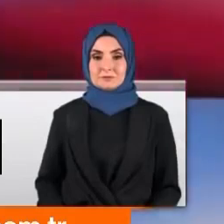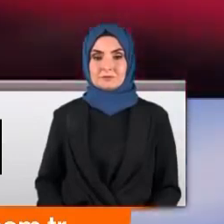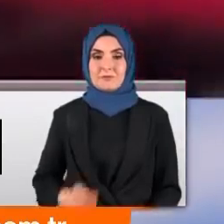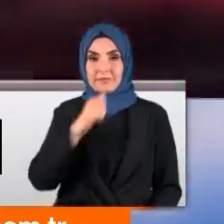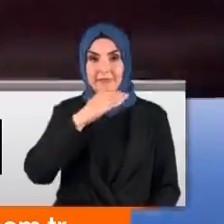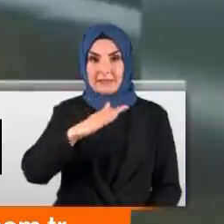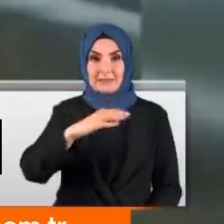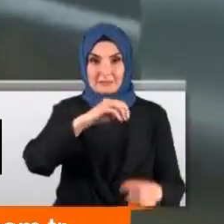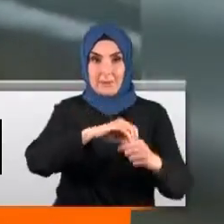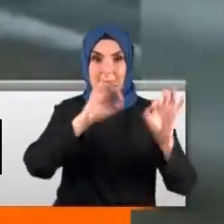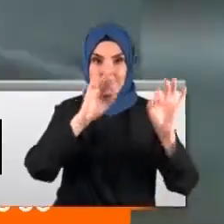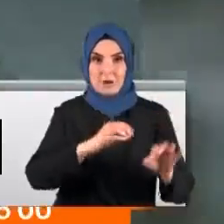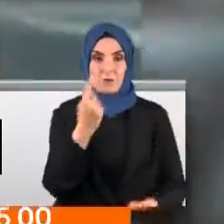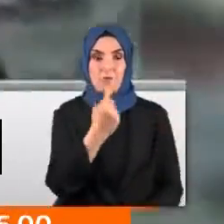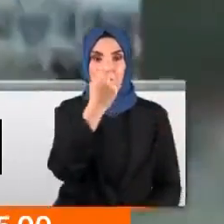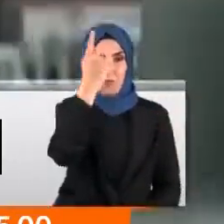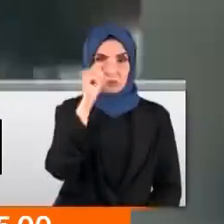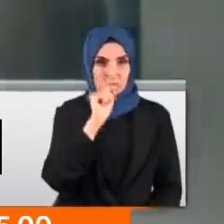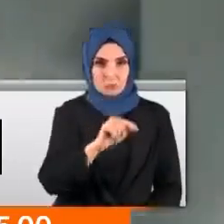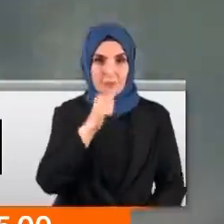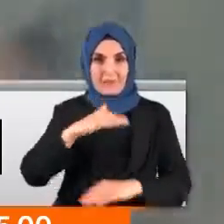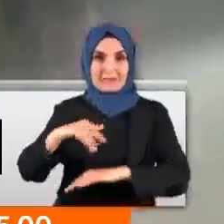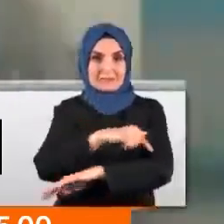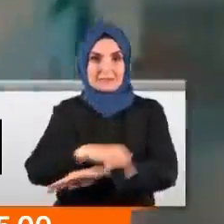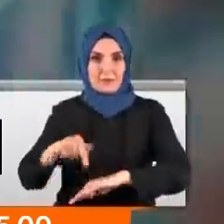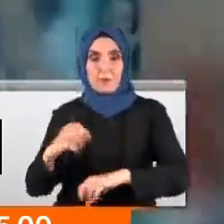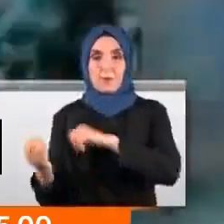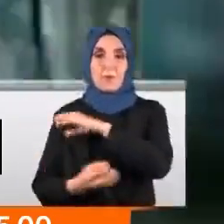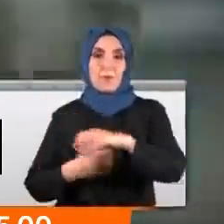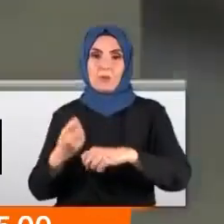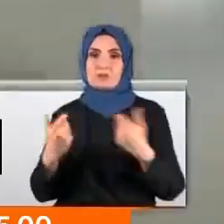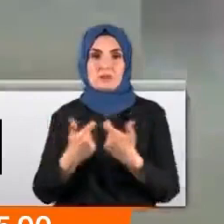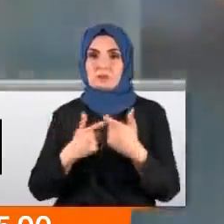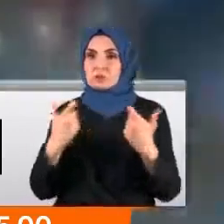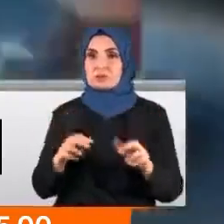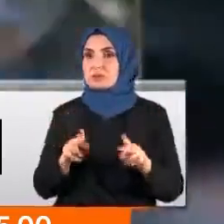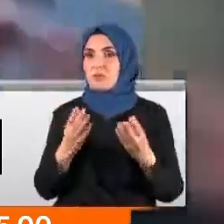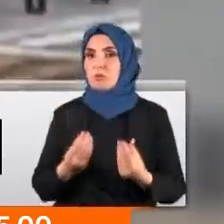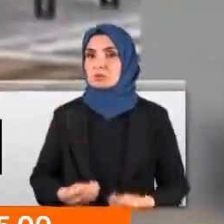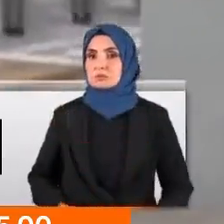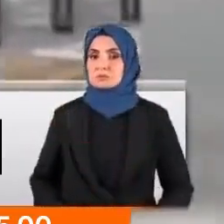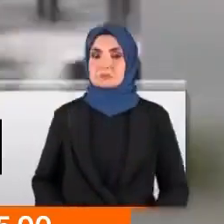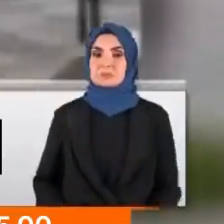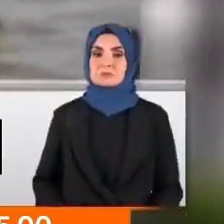Denizde başlayan hortum sahili birbirine kattı. Ortalık bir anda savaş alanına döndü.